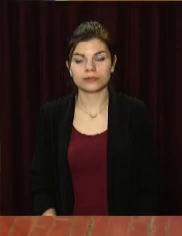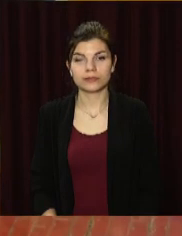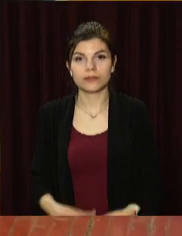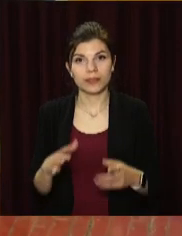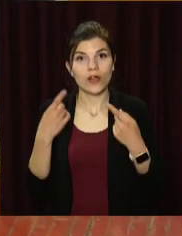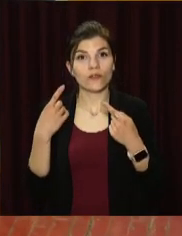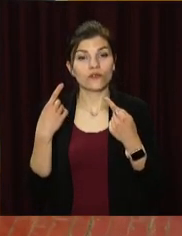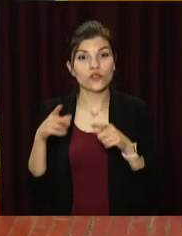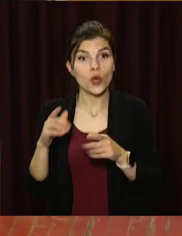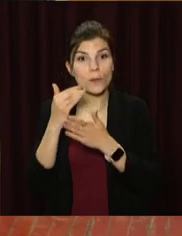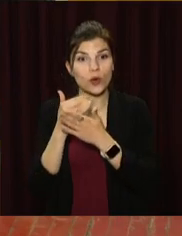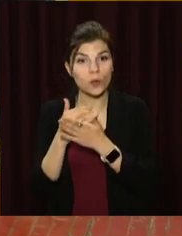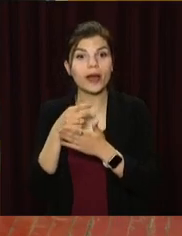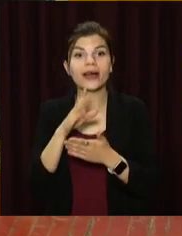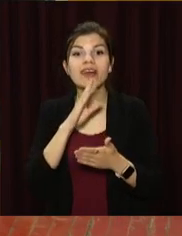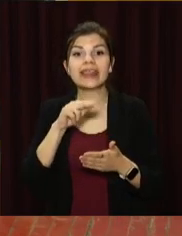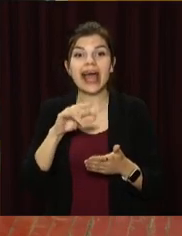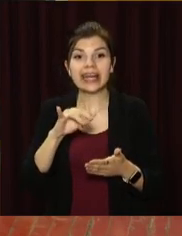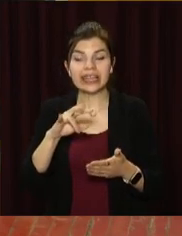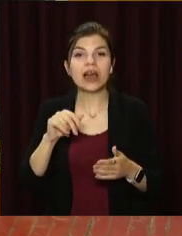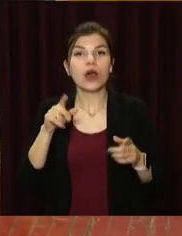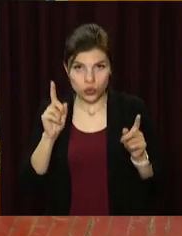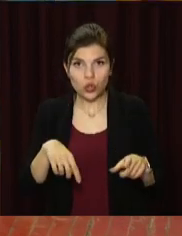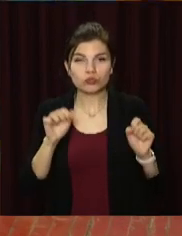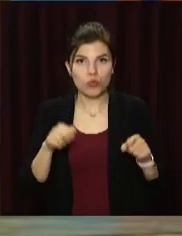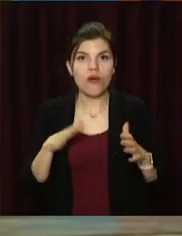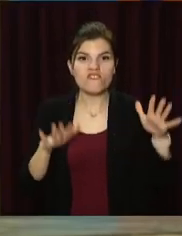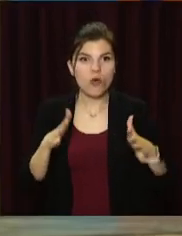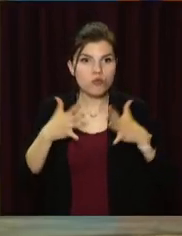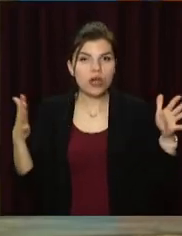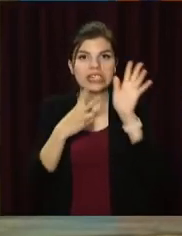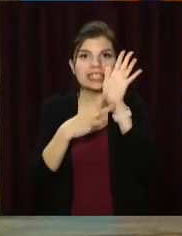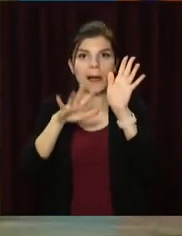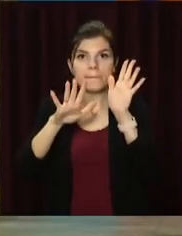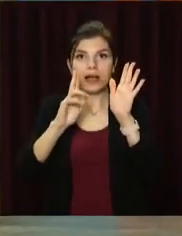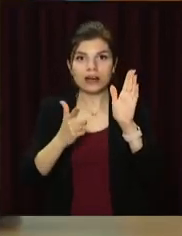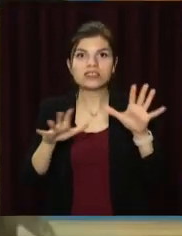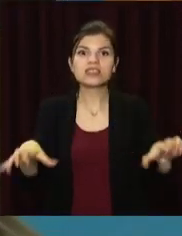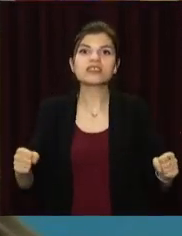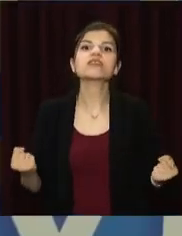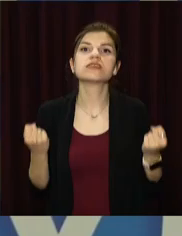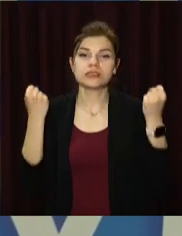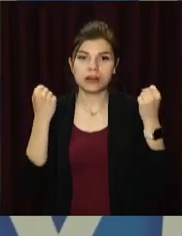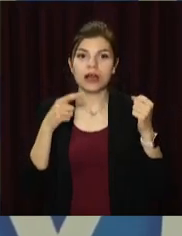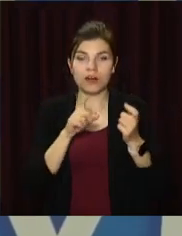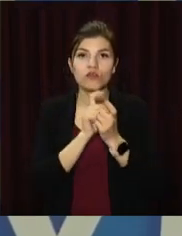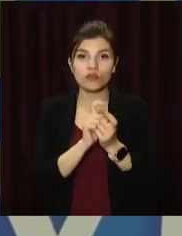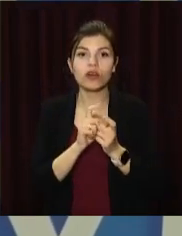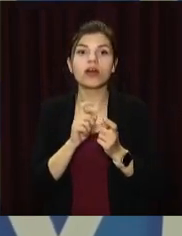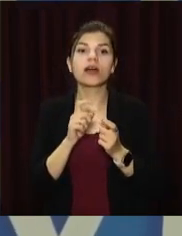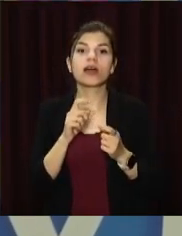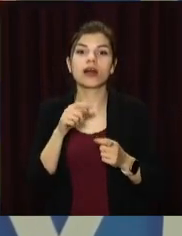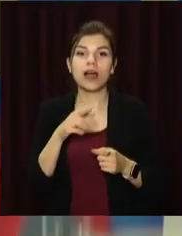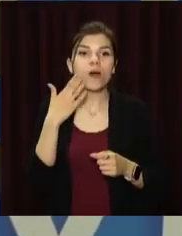В іншому виді програми ривку Дарина також змогла підняти найбільшу вагу – 75 кілограмів. За сумою двоборства,